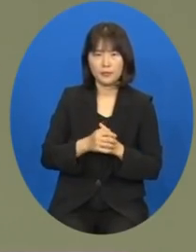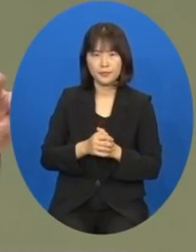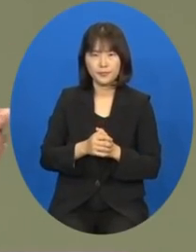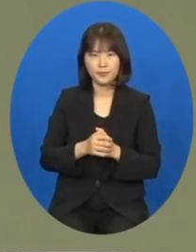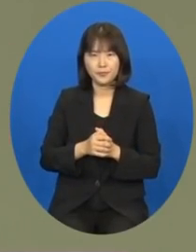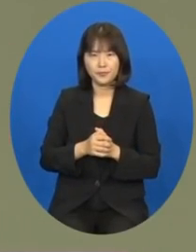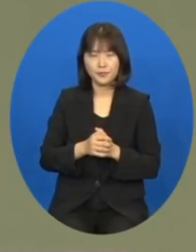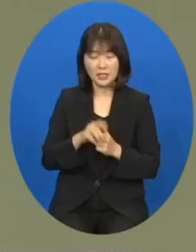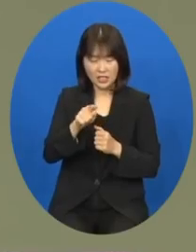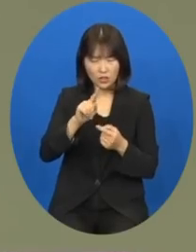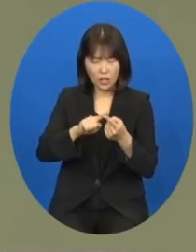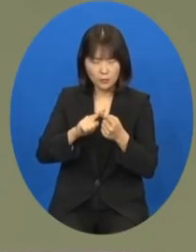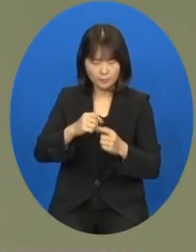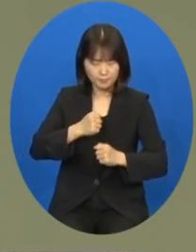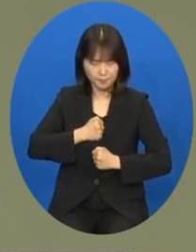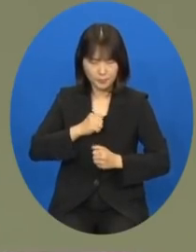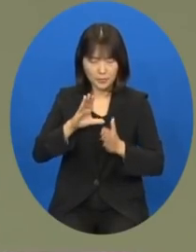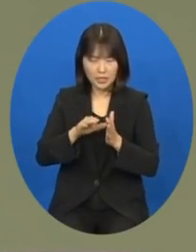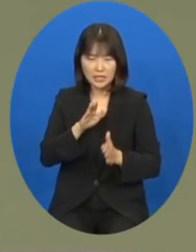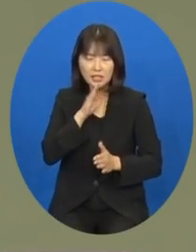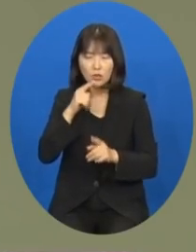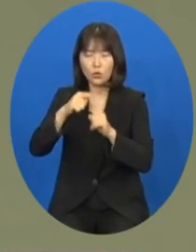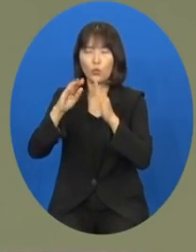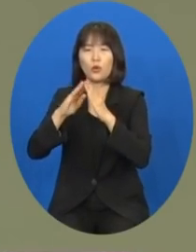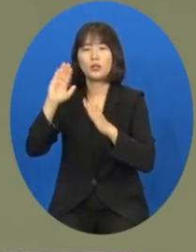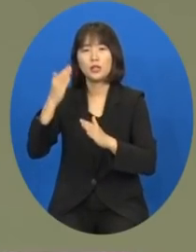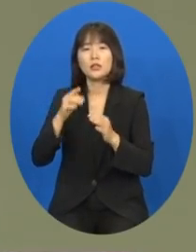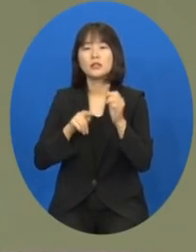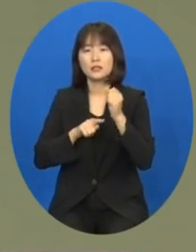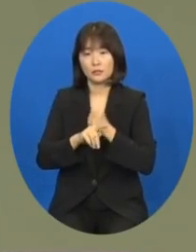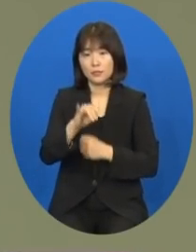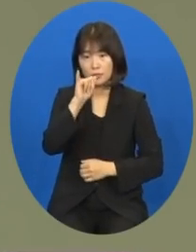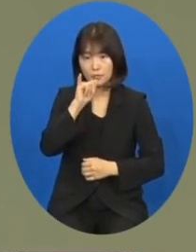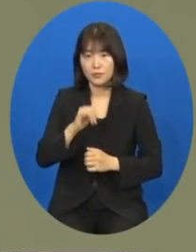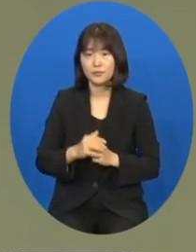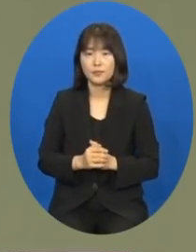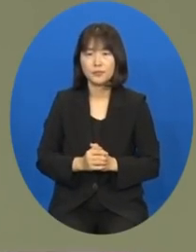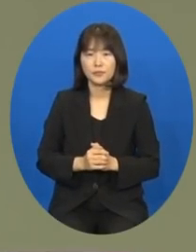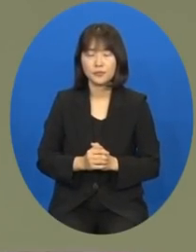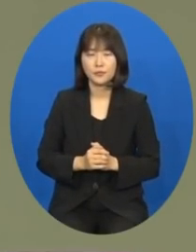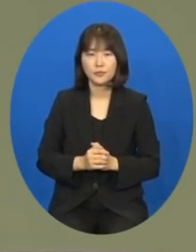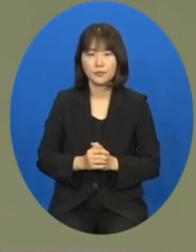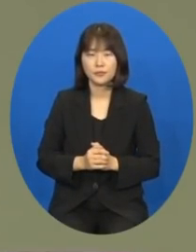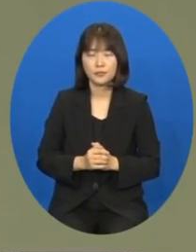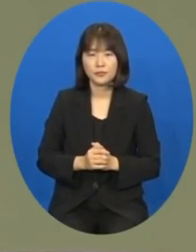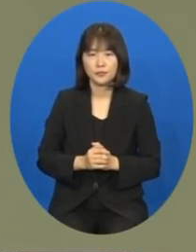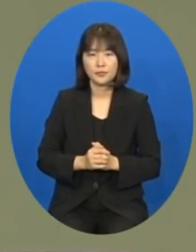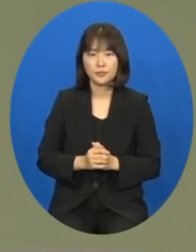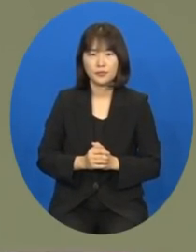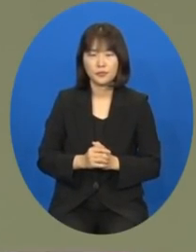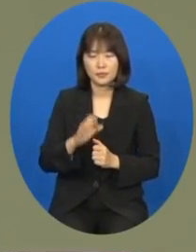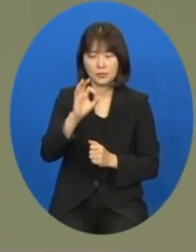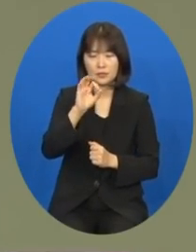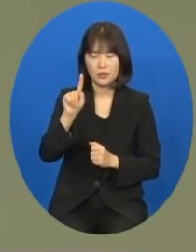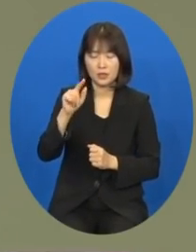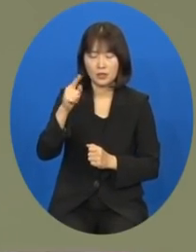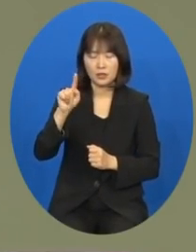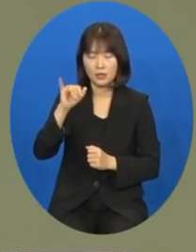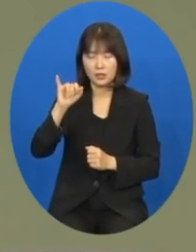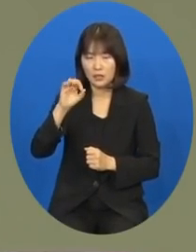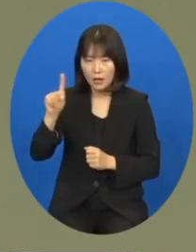외 가 되었다는 것을 의미하는 거죠 않았냐 4 삐라 도 3 사탄의 사로잡혔던